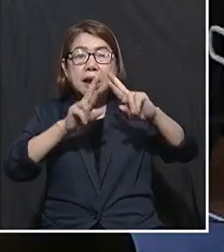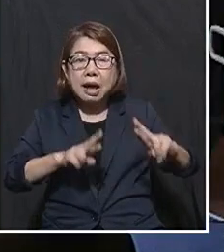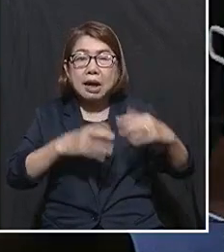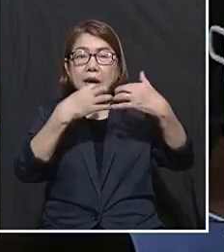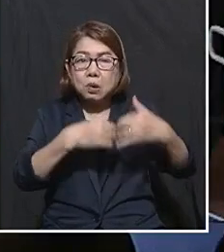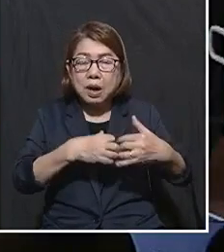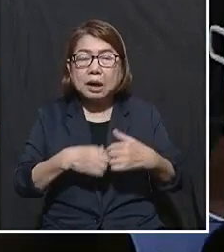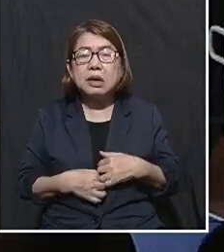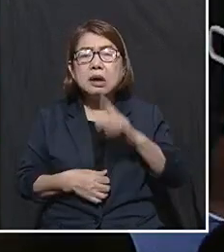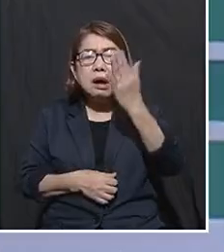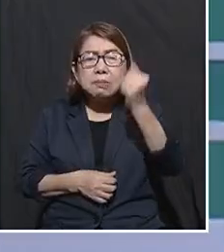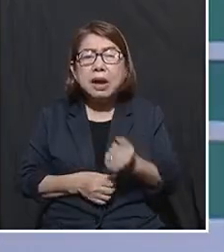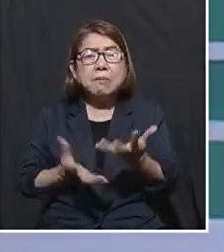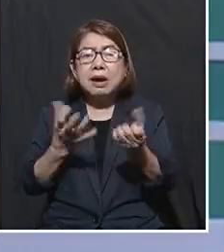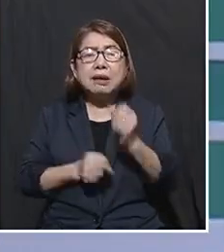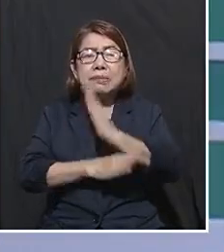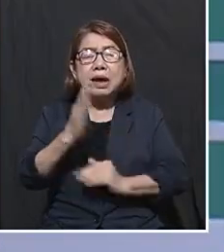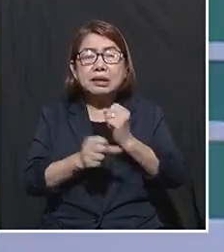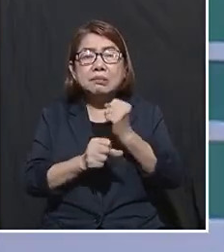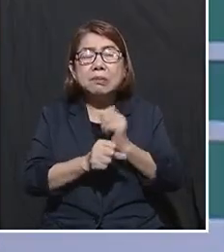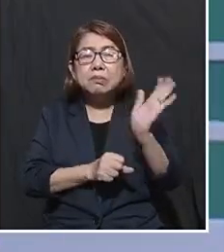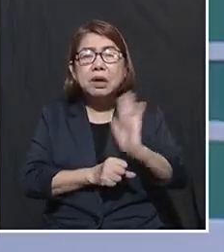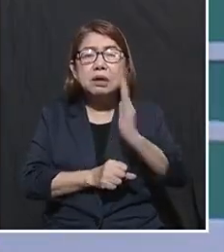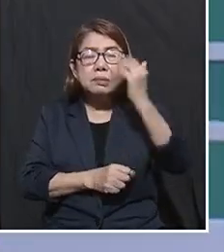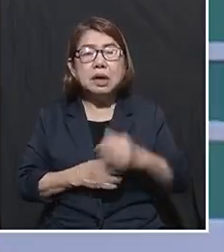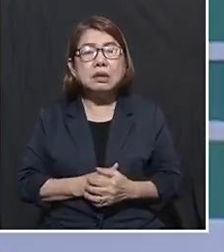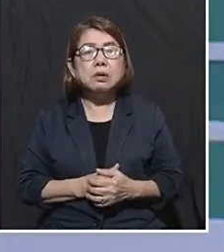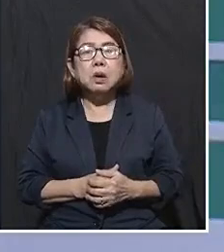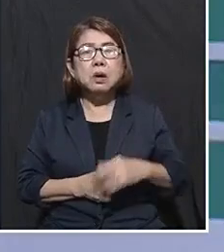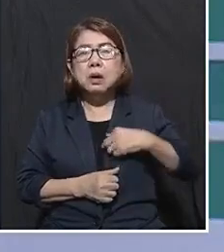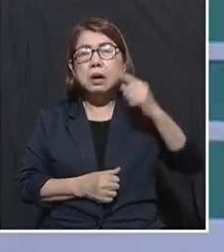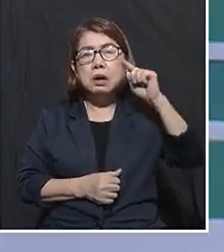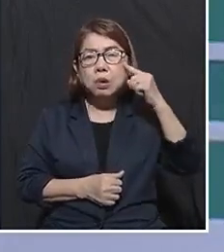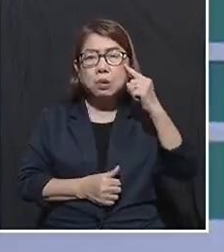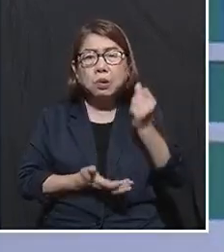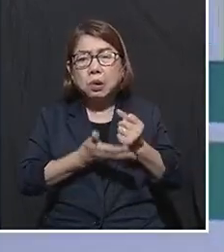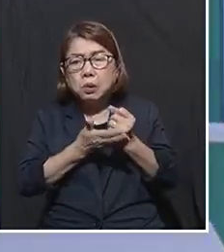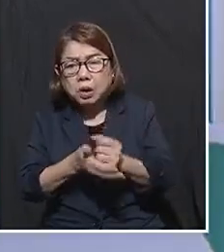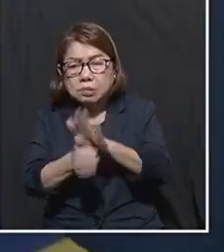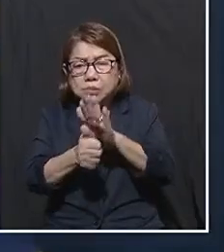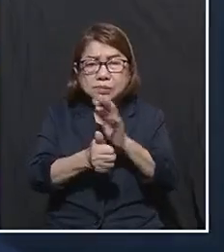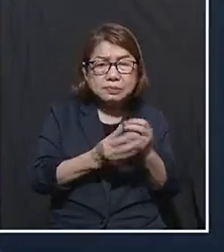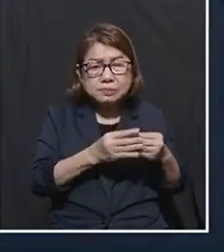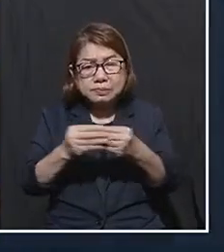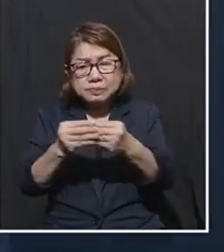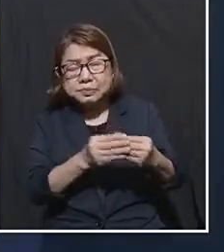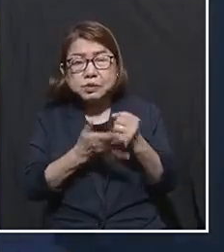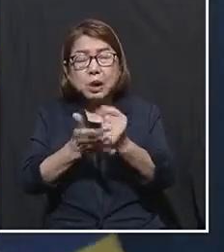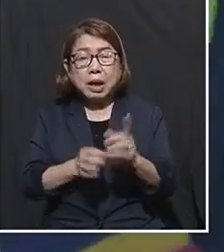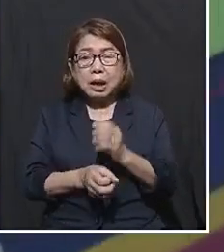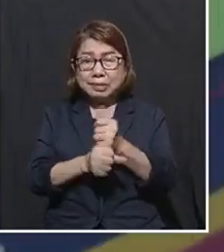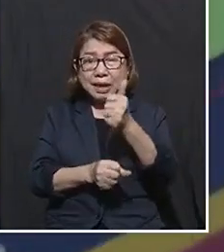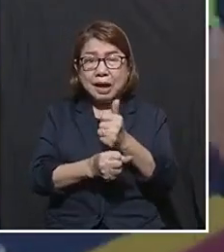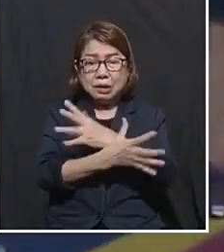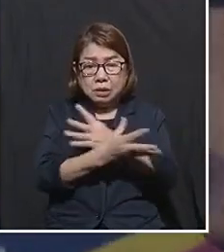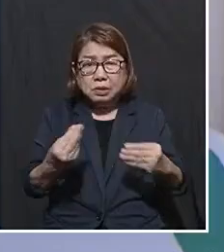ประกอบการไม่อยากรับผู้พิการเข้าไปทำงานที่นั่นเพราะเขาไม่รู้ว่าเขาจะช่วยเหลือผู้พิการอย่างไรผู้พิการจะทำงานร่ว